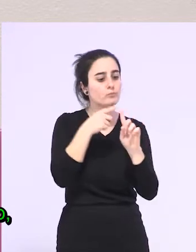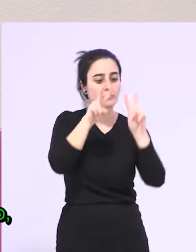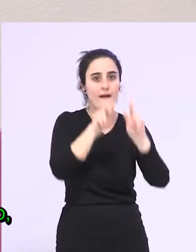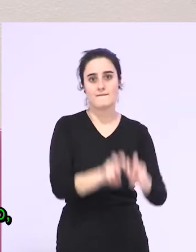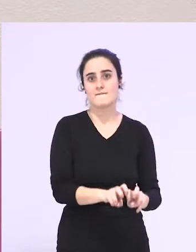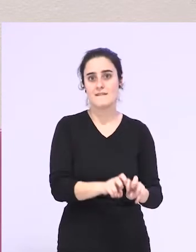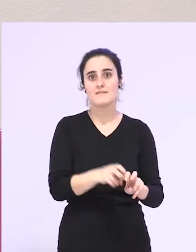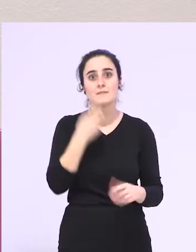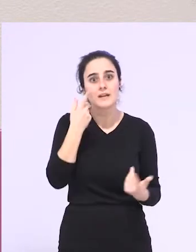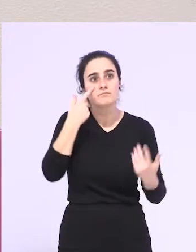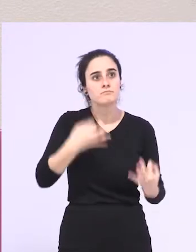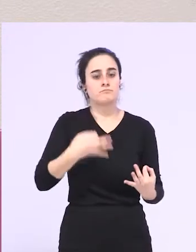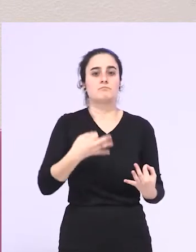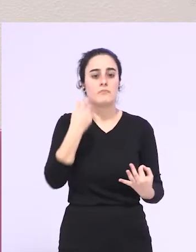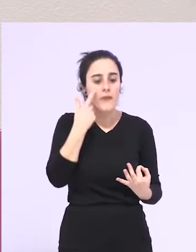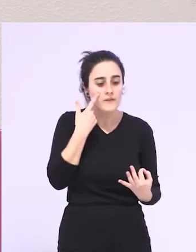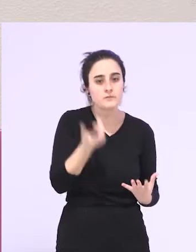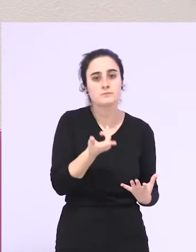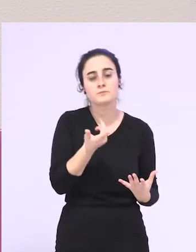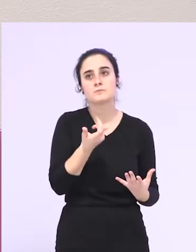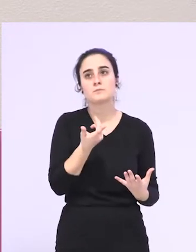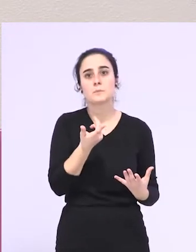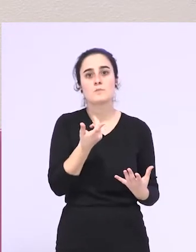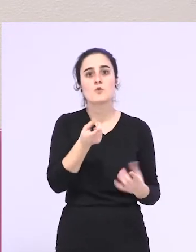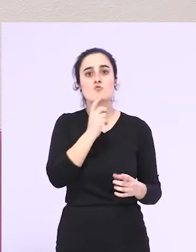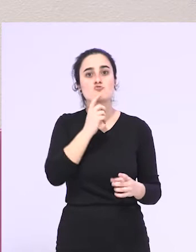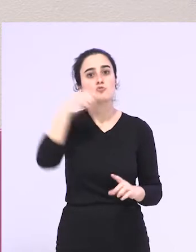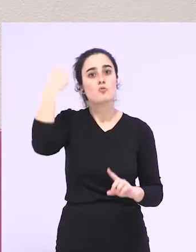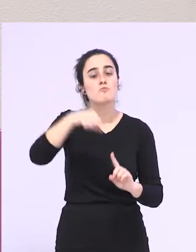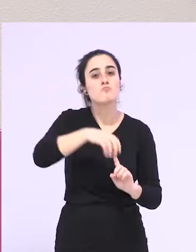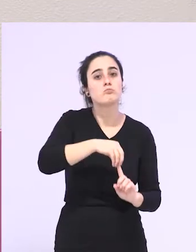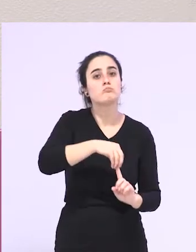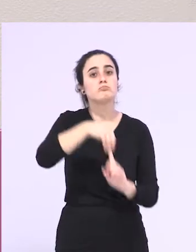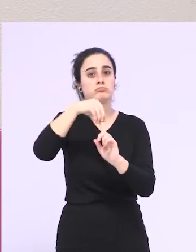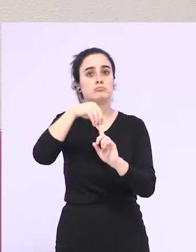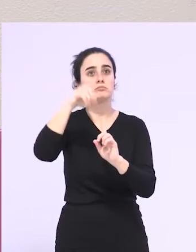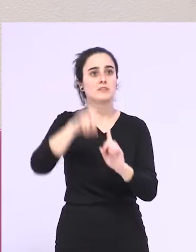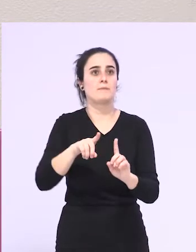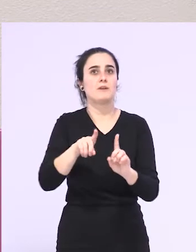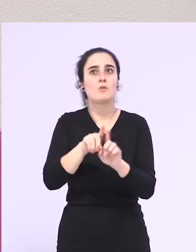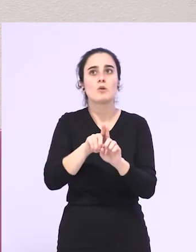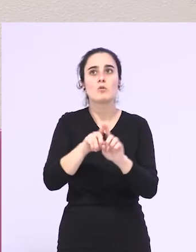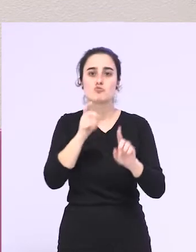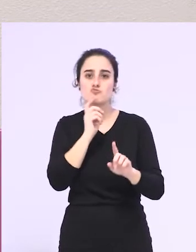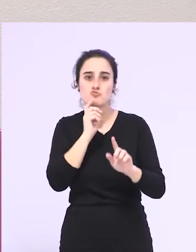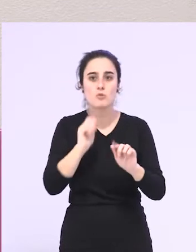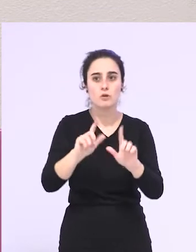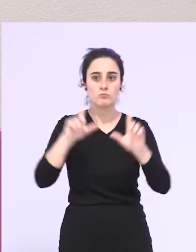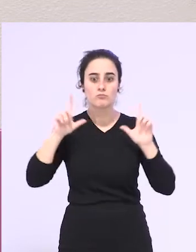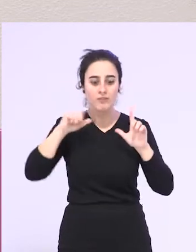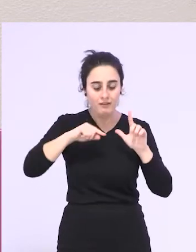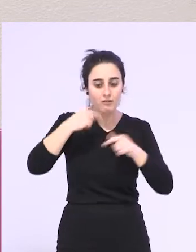benetan ikusteko nola patriarkatuak bere burua erreproduzitzen duen eraso baten